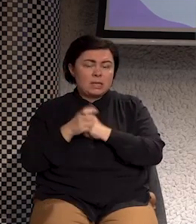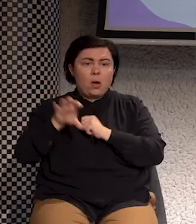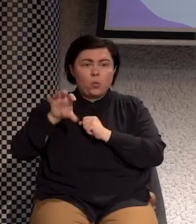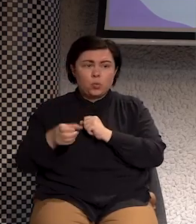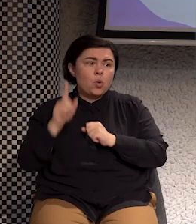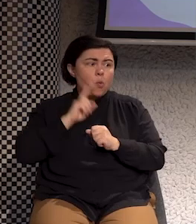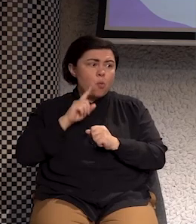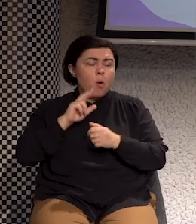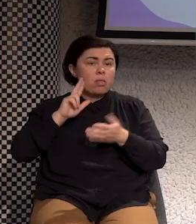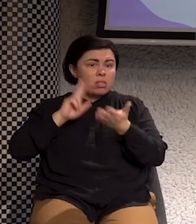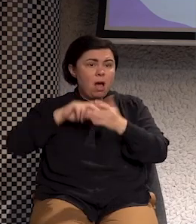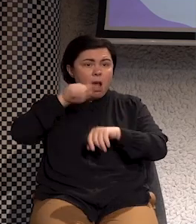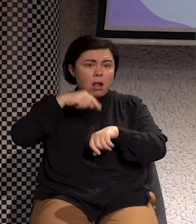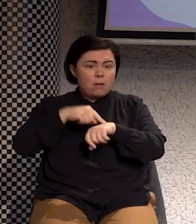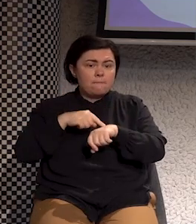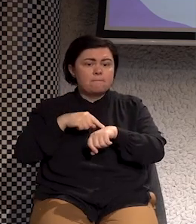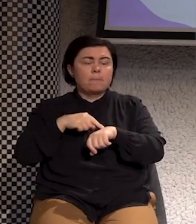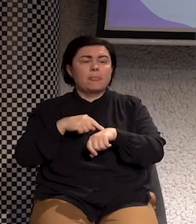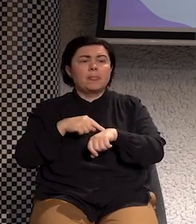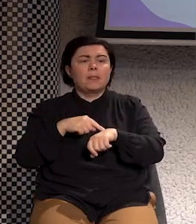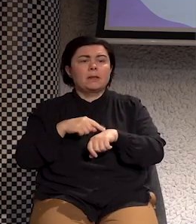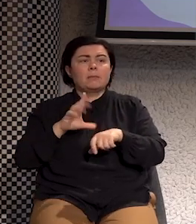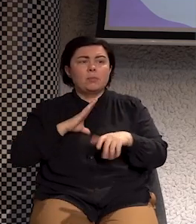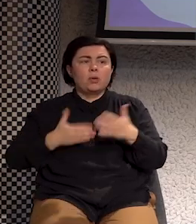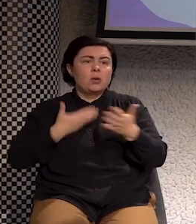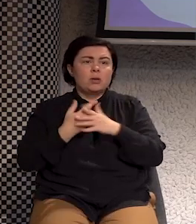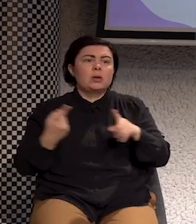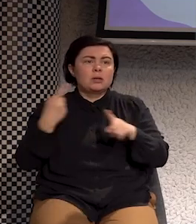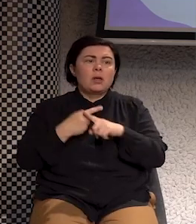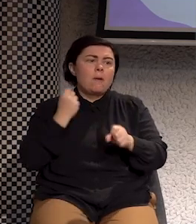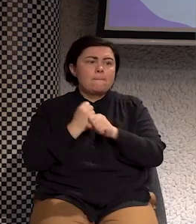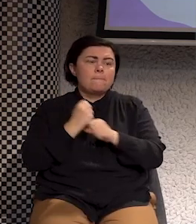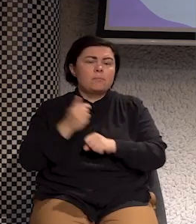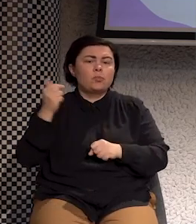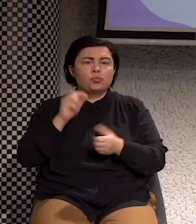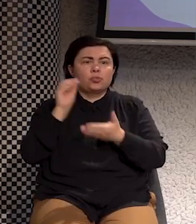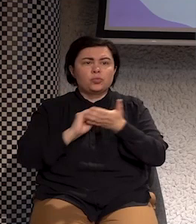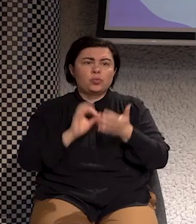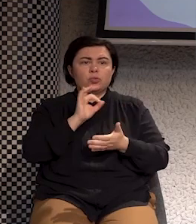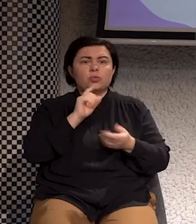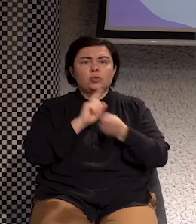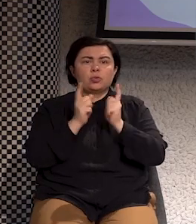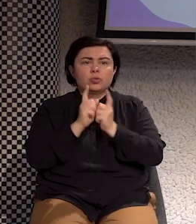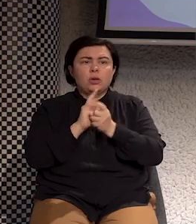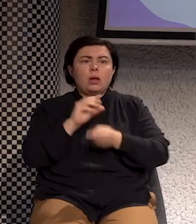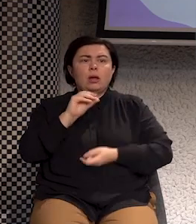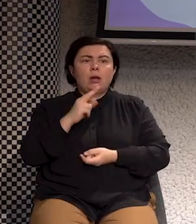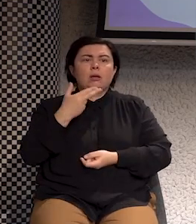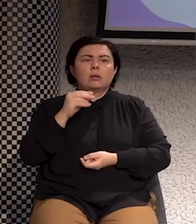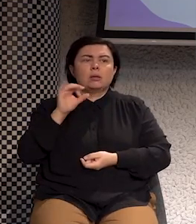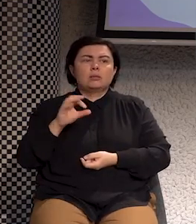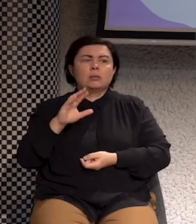jakby chłopców na lekcjach została im zaproponowana dodatkowa praca, muszą napisać o swoim spotkaniu z Ernestem